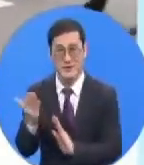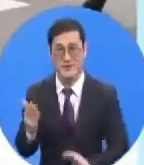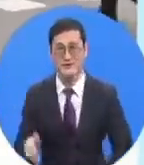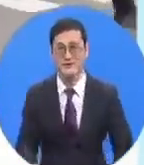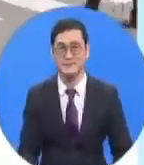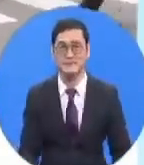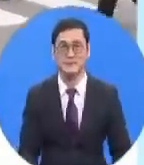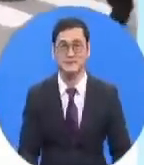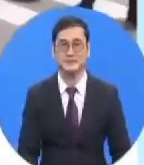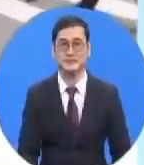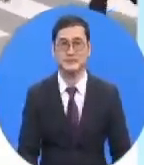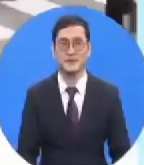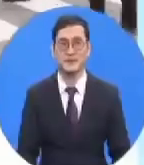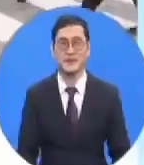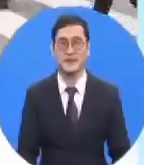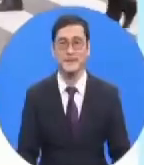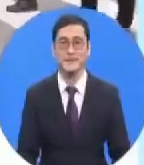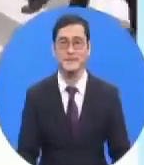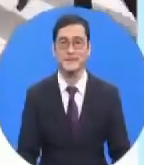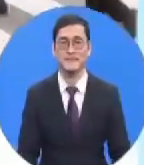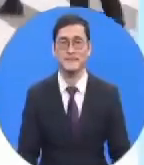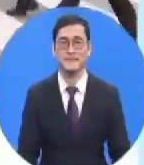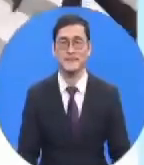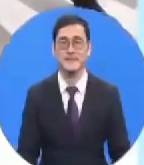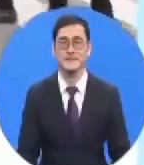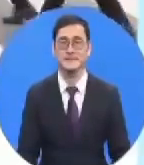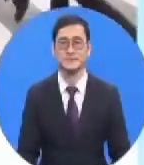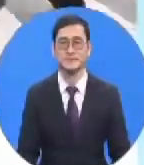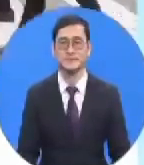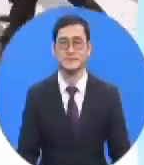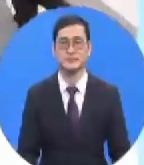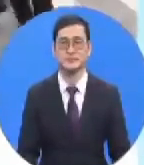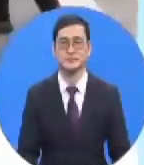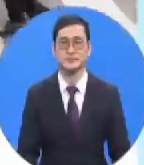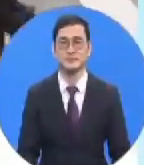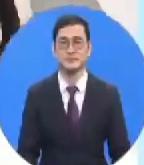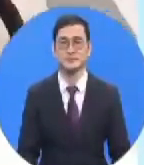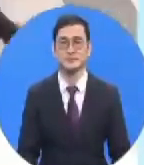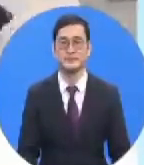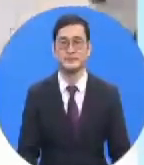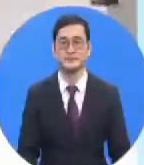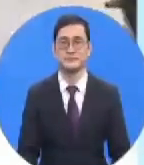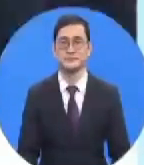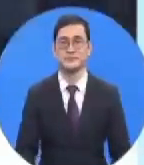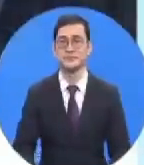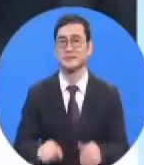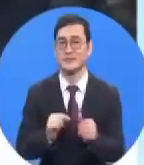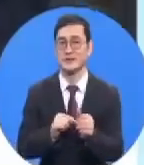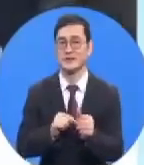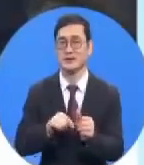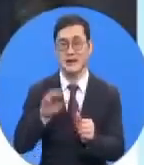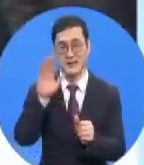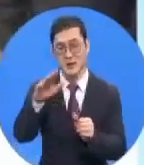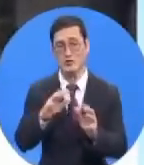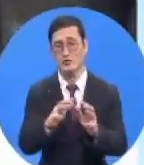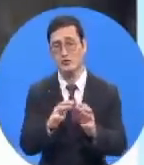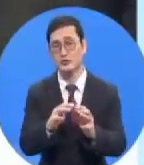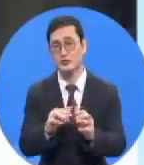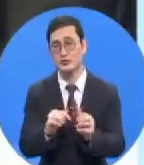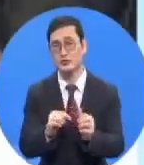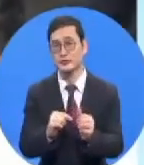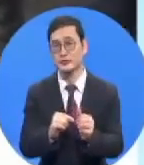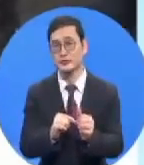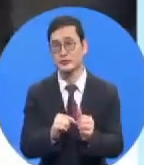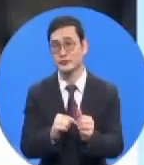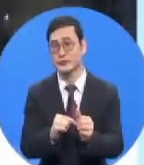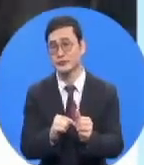보면 사실 국민적 공감대를 얻어내기보다는 조금 이상적인 얘기를 하시면서 전체적으로 여론에 지지를 받지 못하는